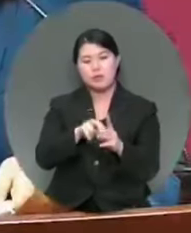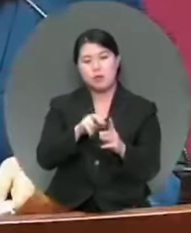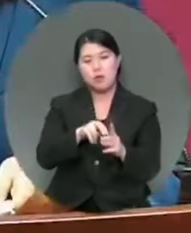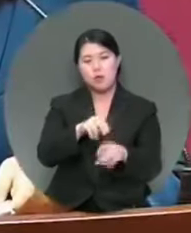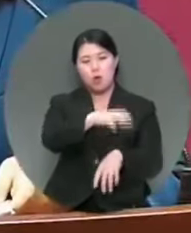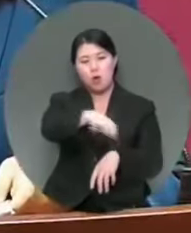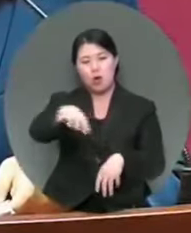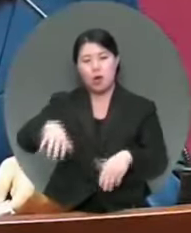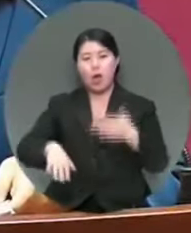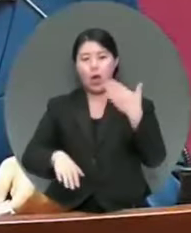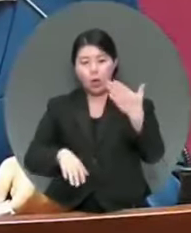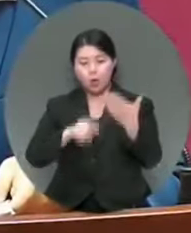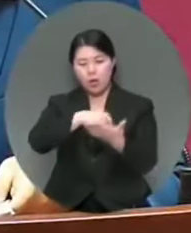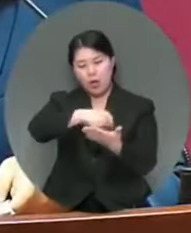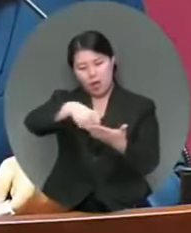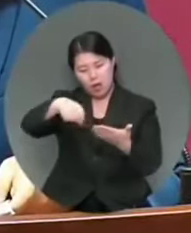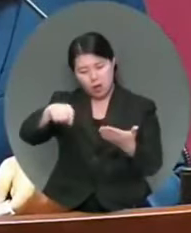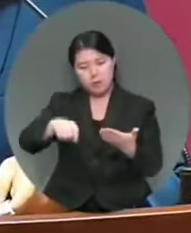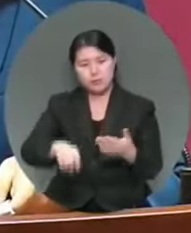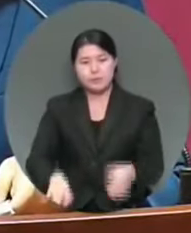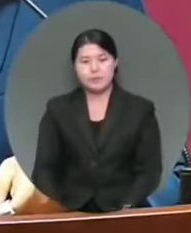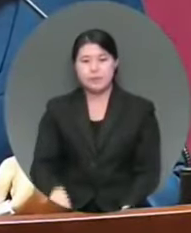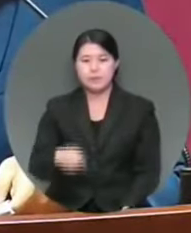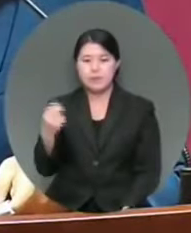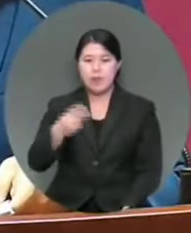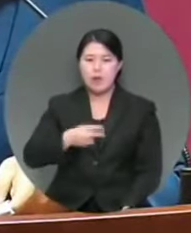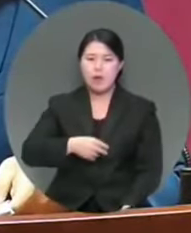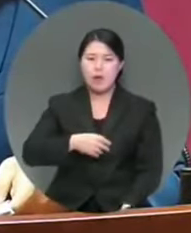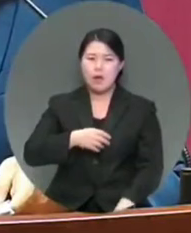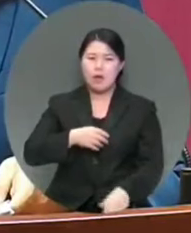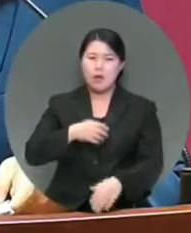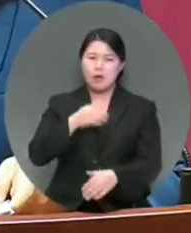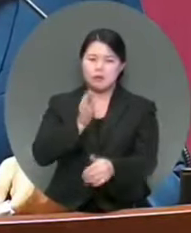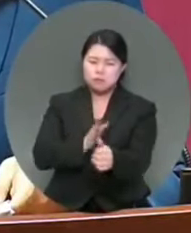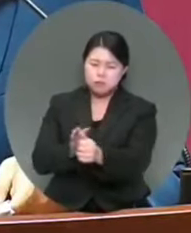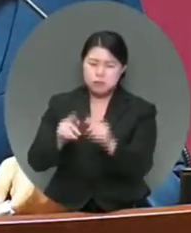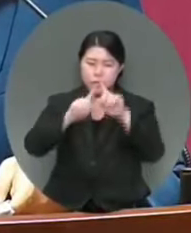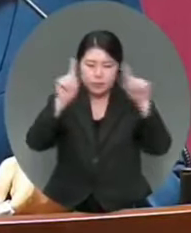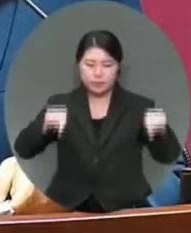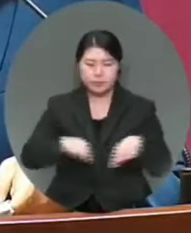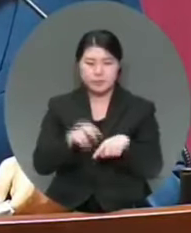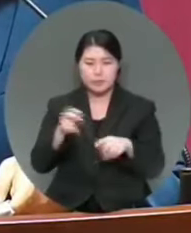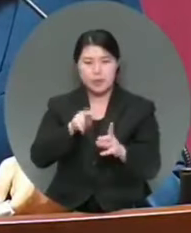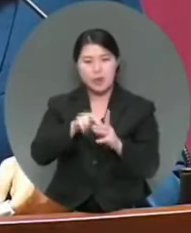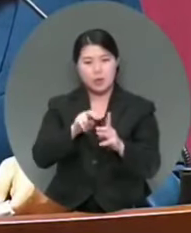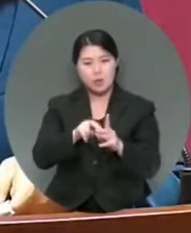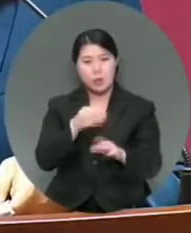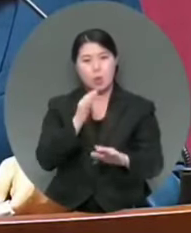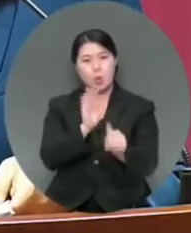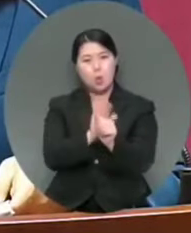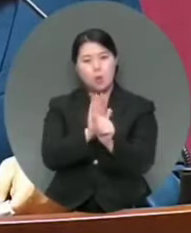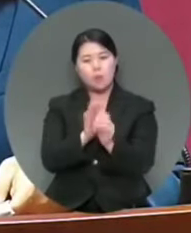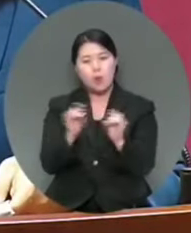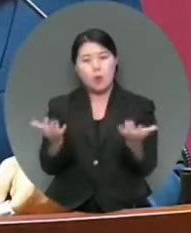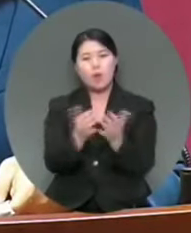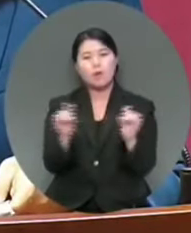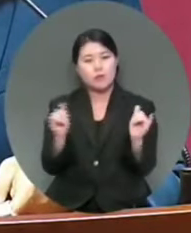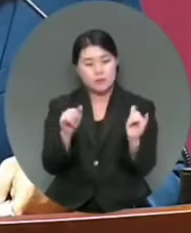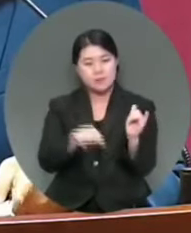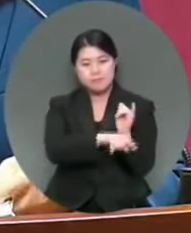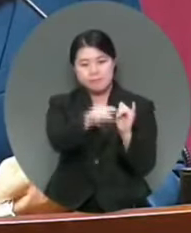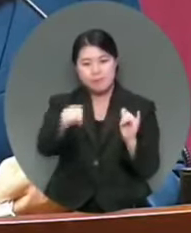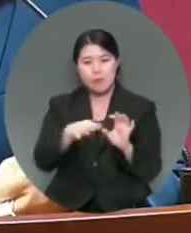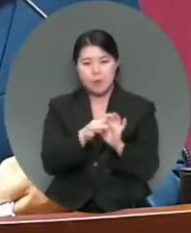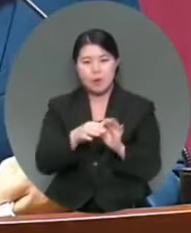9개 센터장님들의 자필 서명, 그리고 호소문, 그리고 그동안 센터에서 많은 도움을 받은 외국인 노동자들과 관련해서